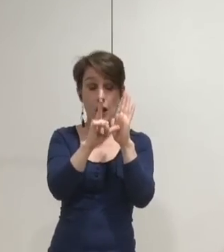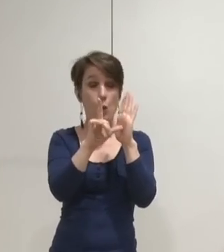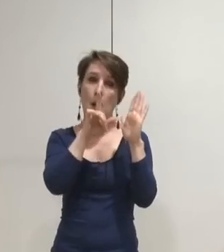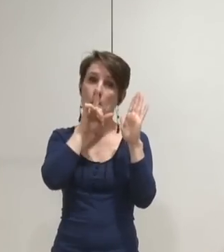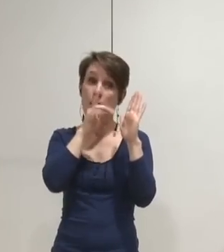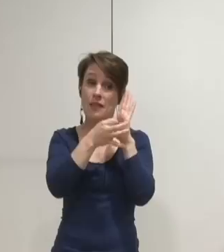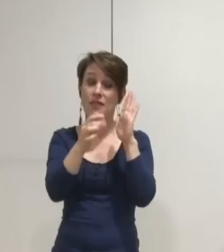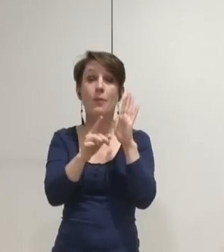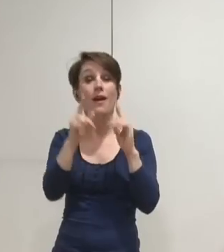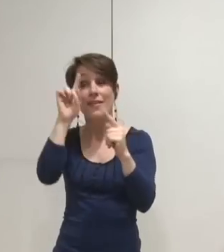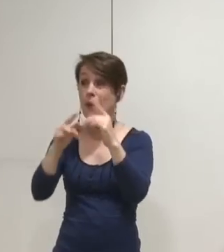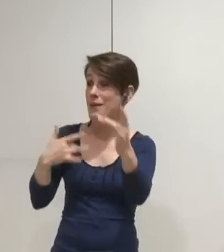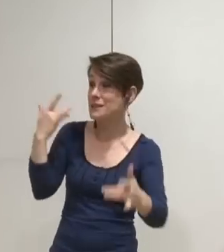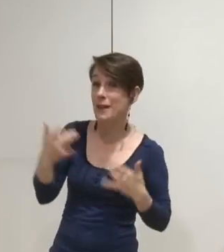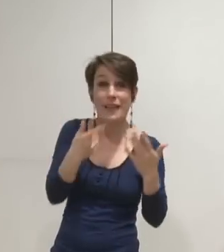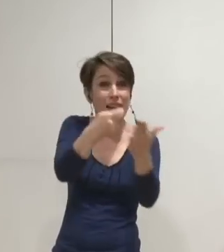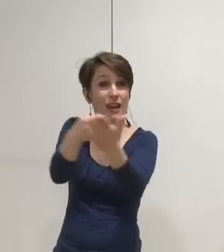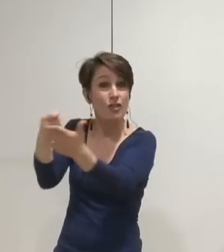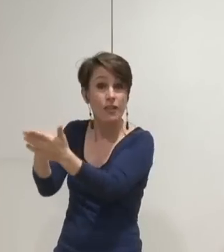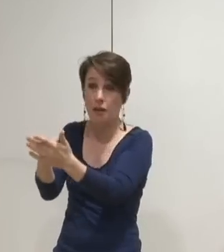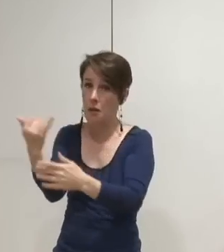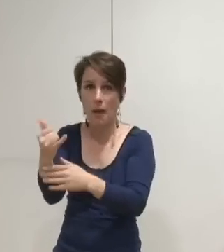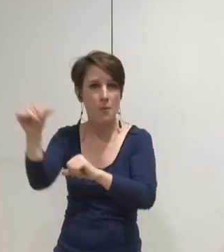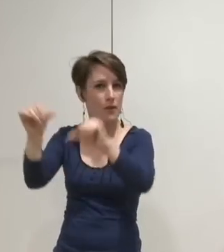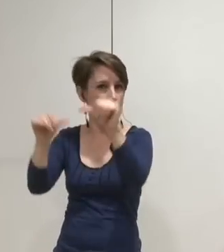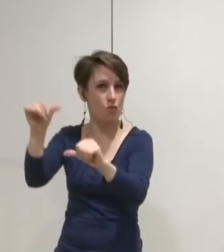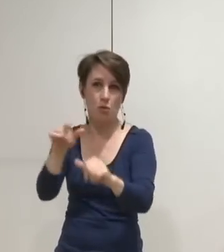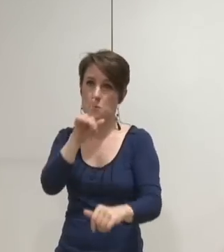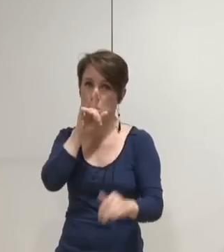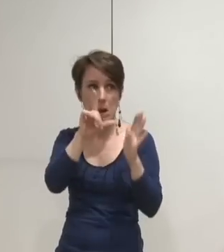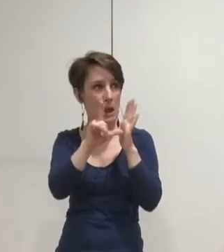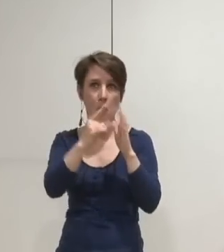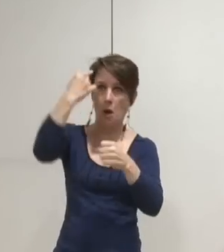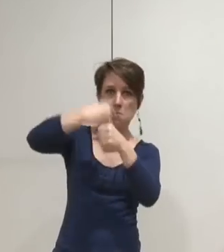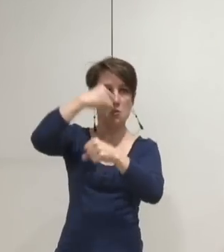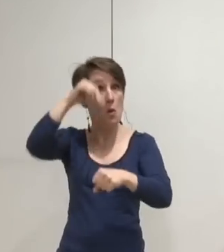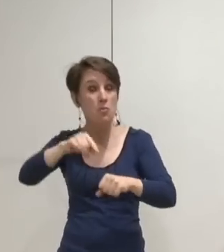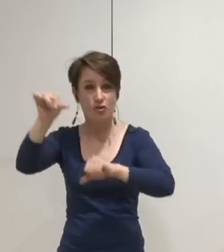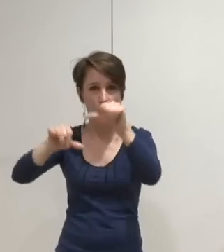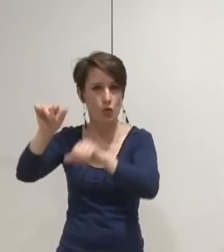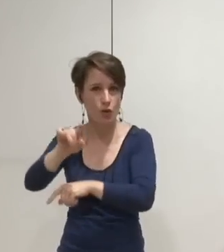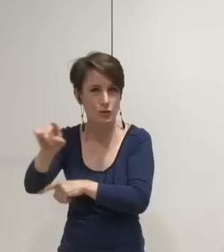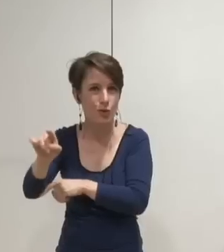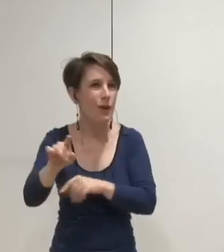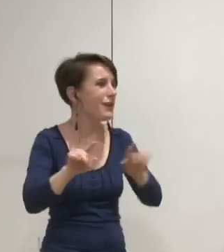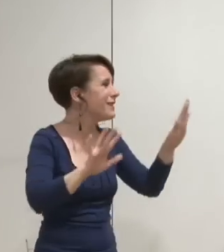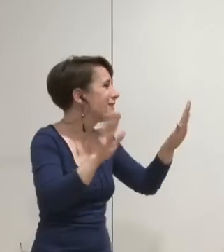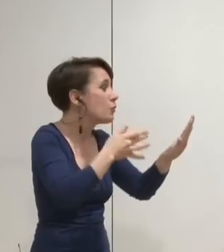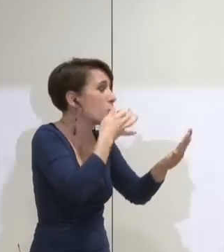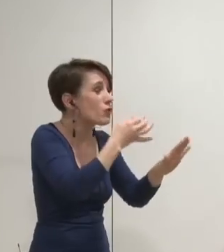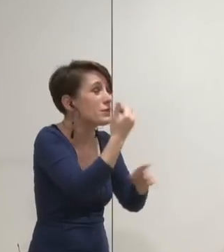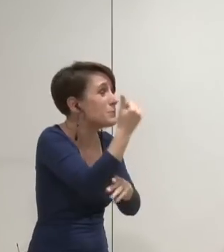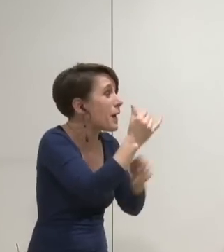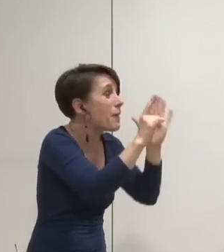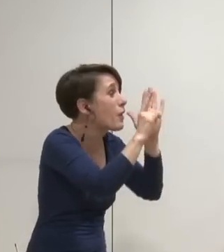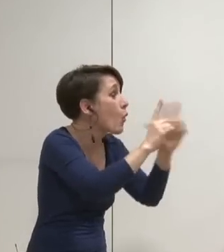spectacle la mise en concurrence et peut-être que vous AZ pas demandé le rappel de la loi non